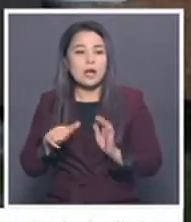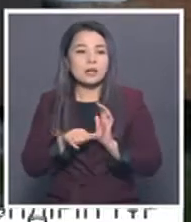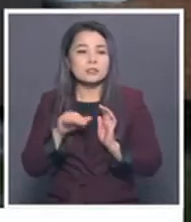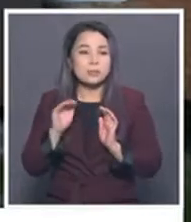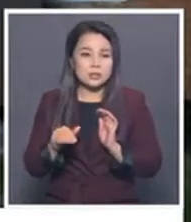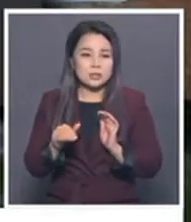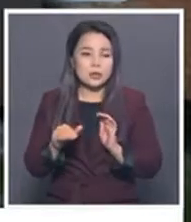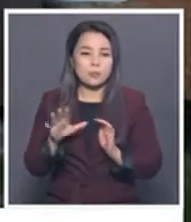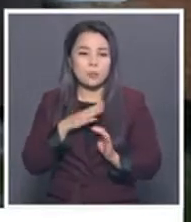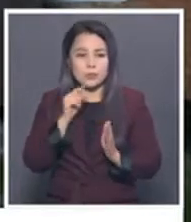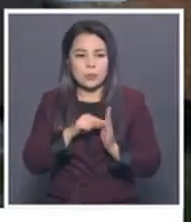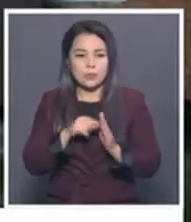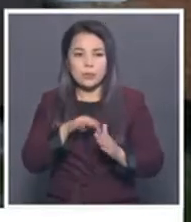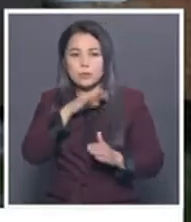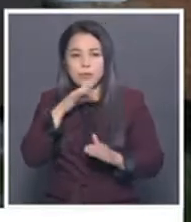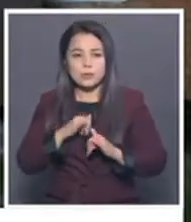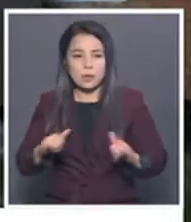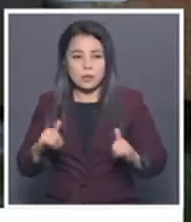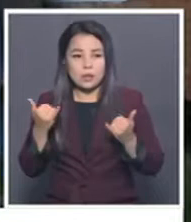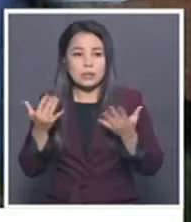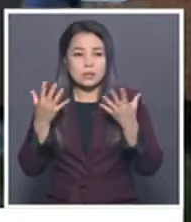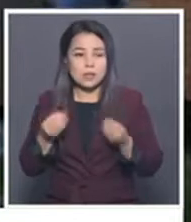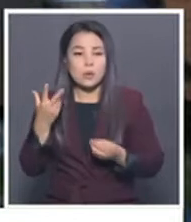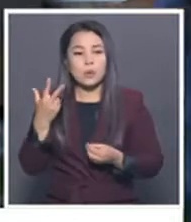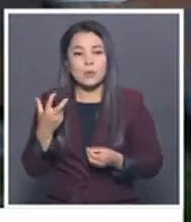5000-6000 болатын бұл құстың саны. Қазіргі таңда